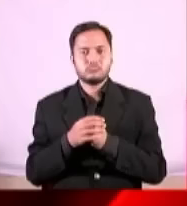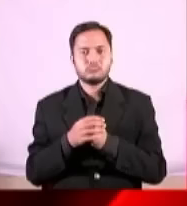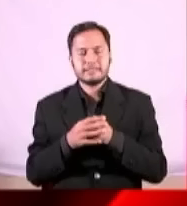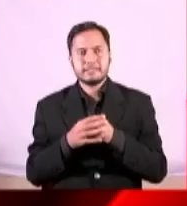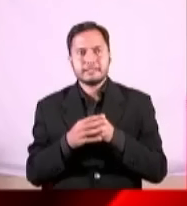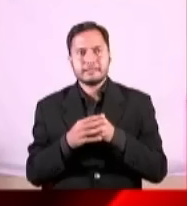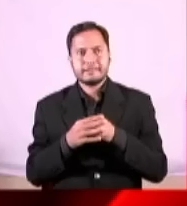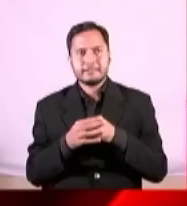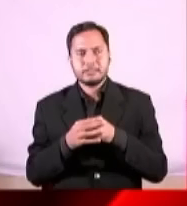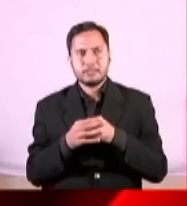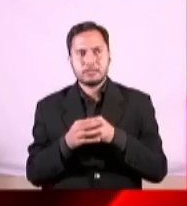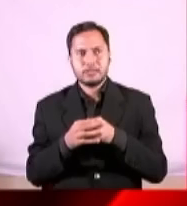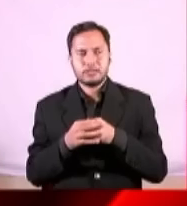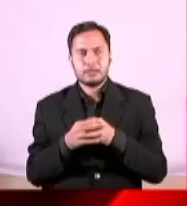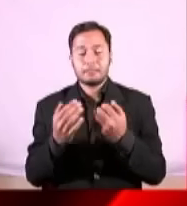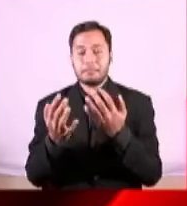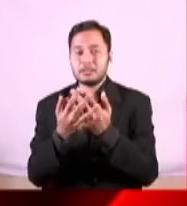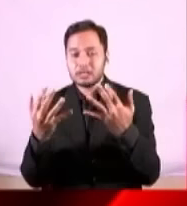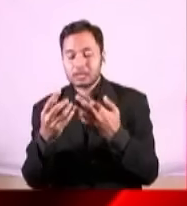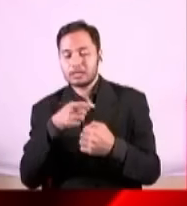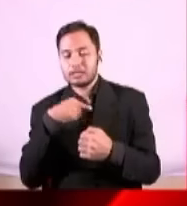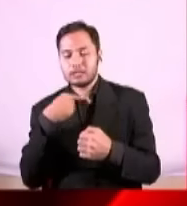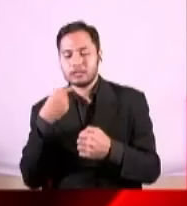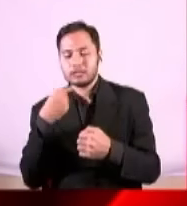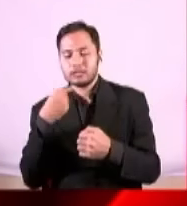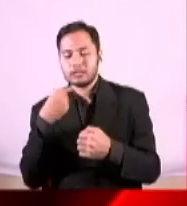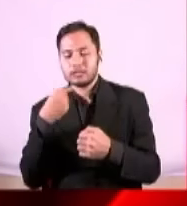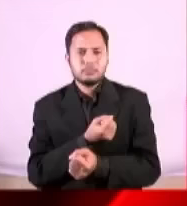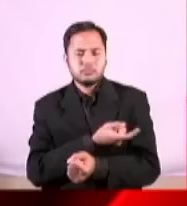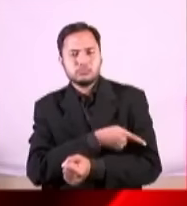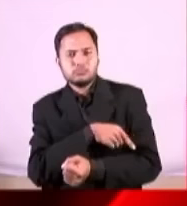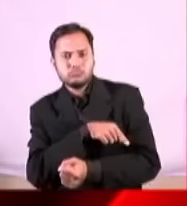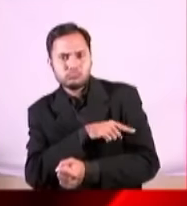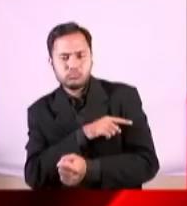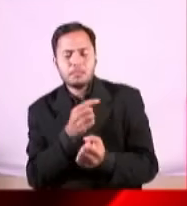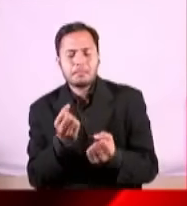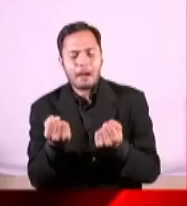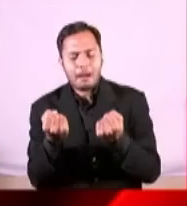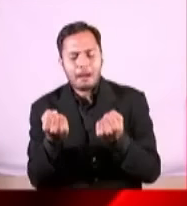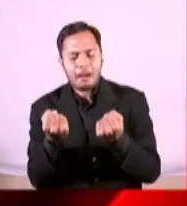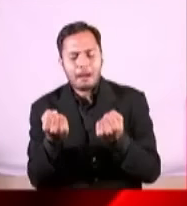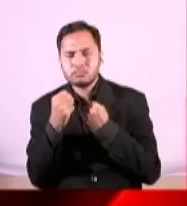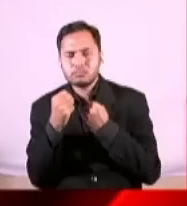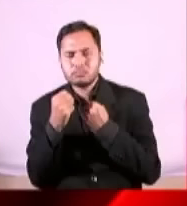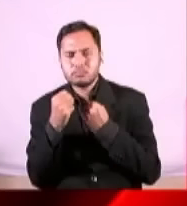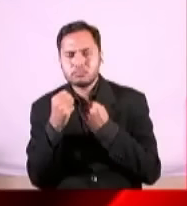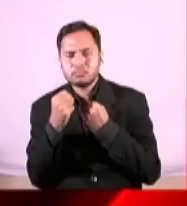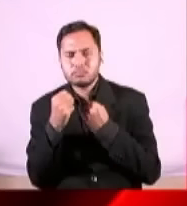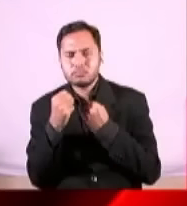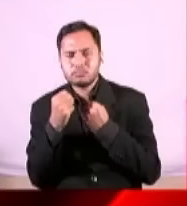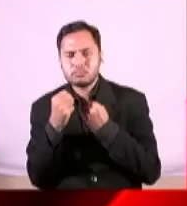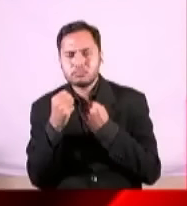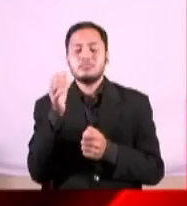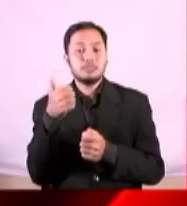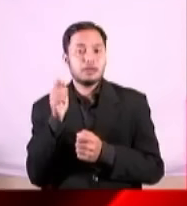mampu berobat pun belum bisa menggunakan KTP belum bisa